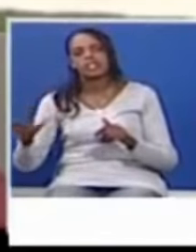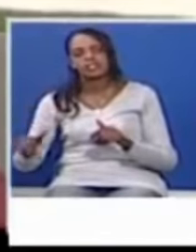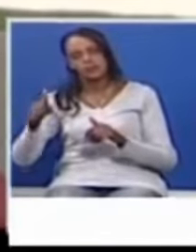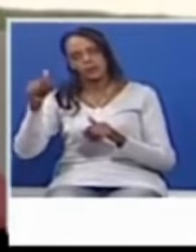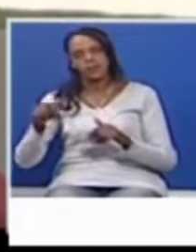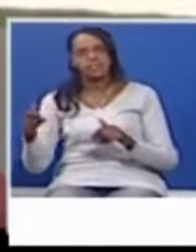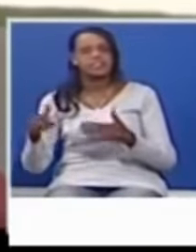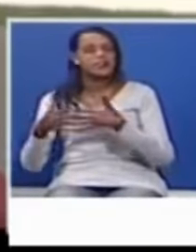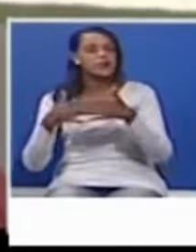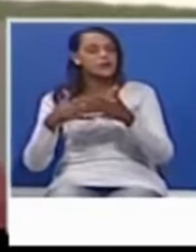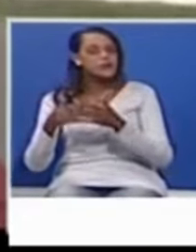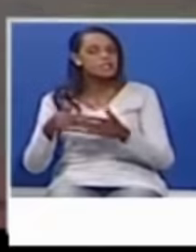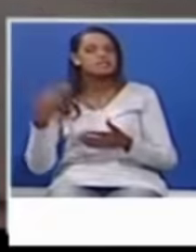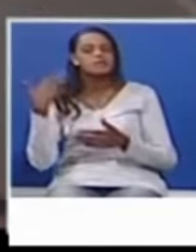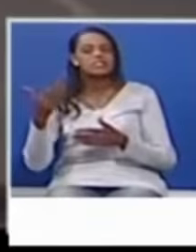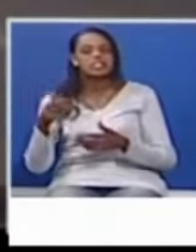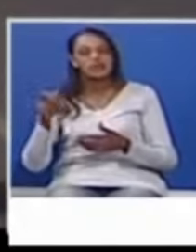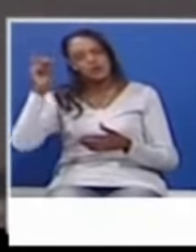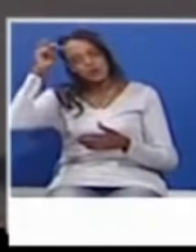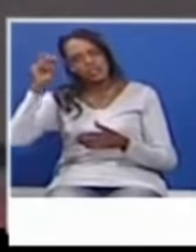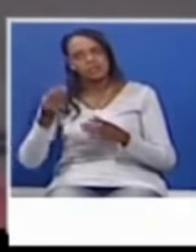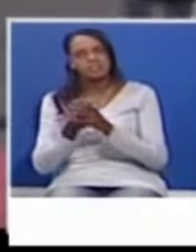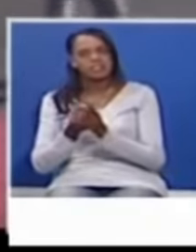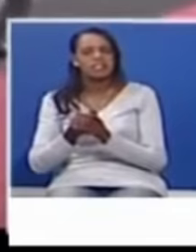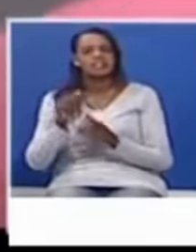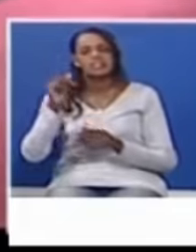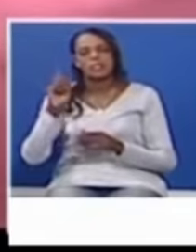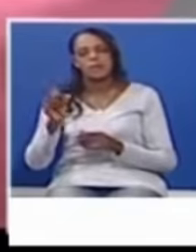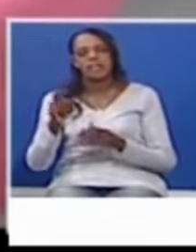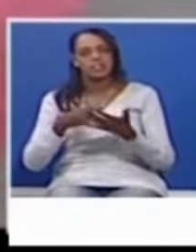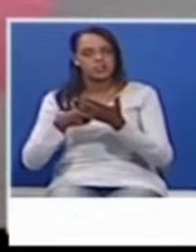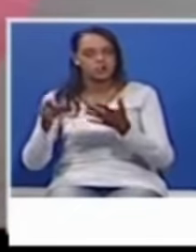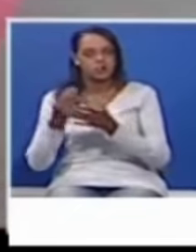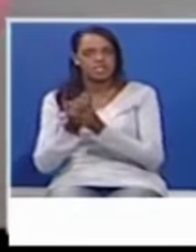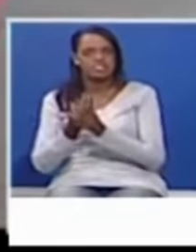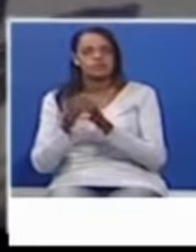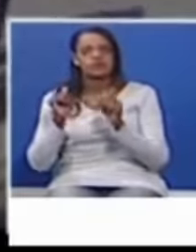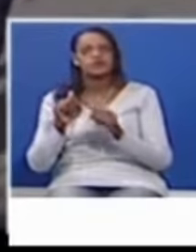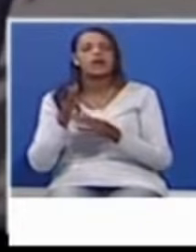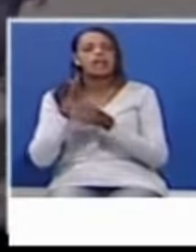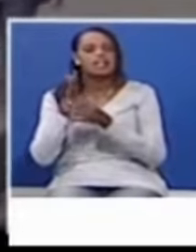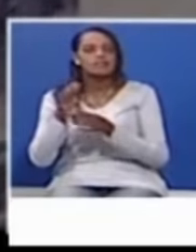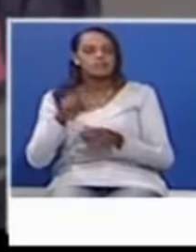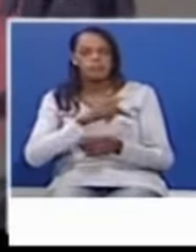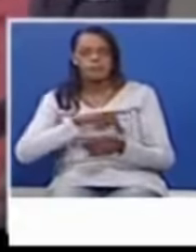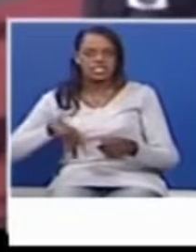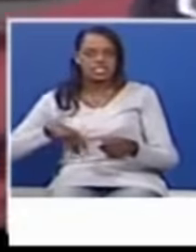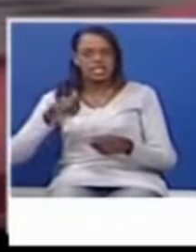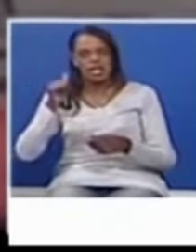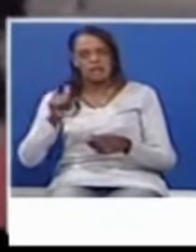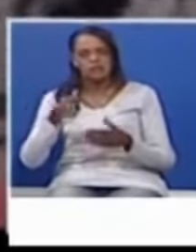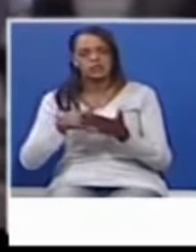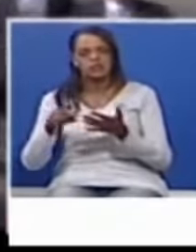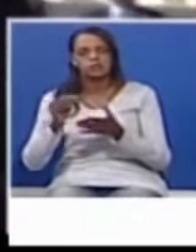كايدون Minister قدات وطايا أتو عثمان صالح أما غاري President أتو يمان قبراب كمون Director بيت صحفة President أتو أمين حسن